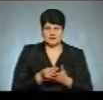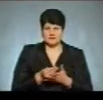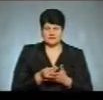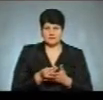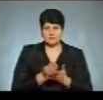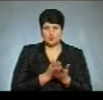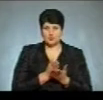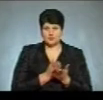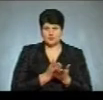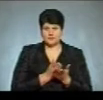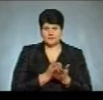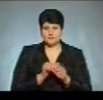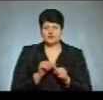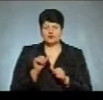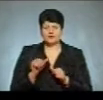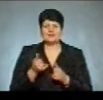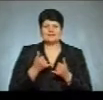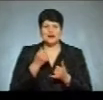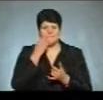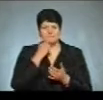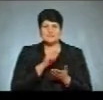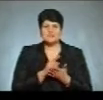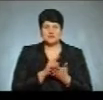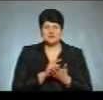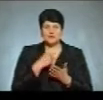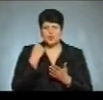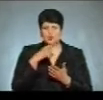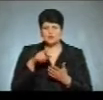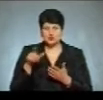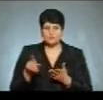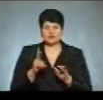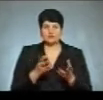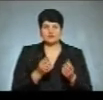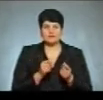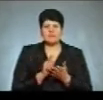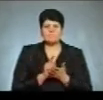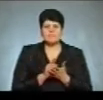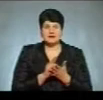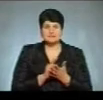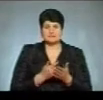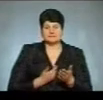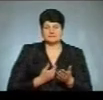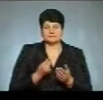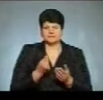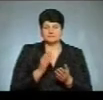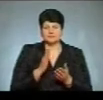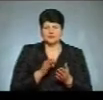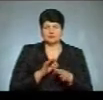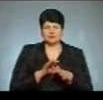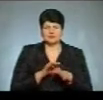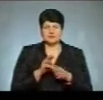послуг. Зокрема, для пенсіонерів, особами, які одержують пенсії, виплата готівки буде здійснюватися